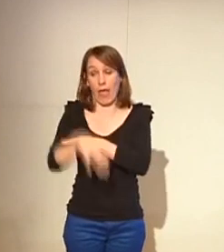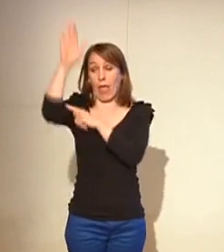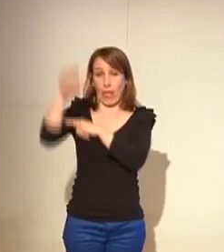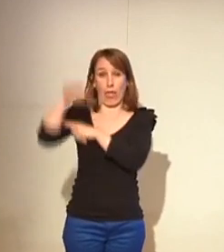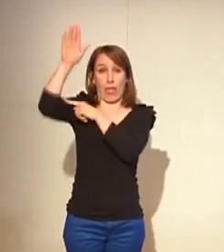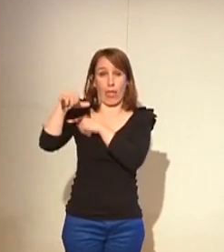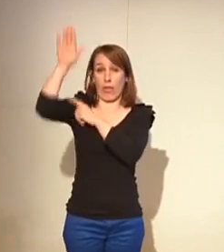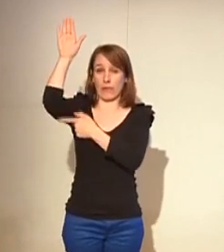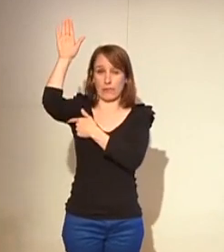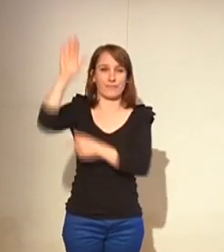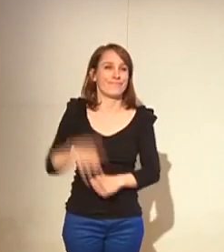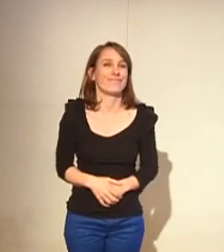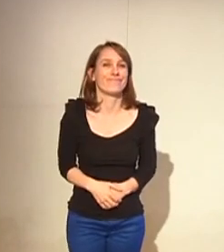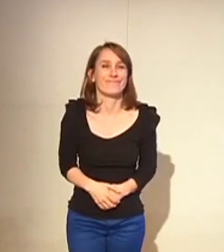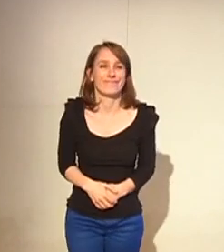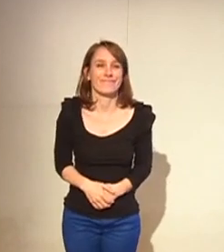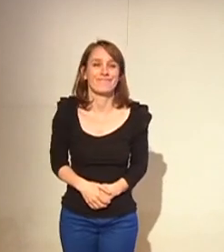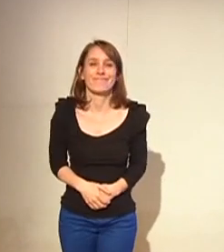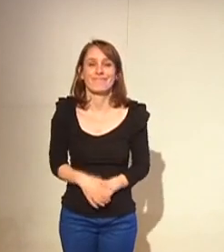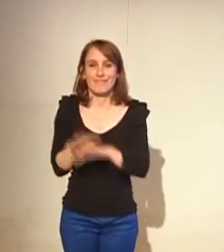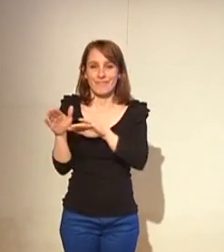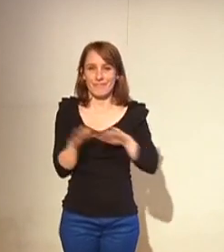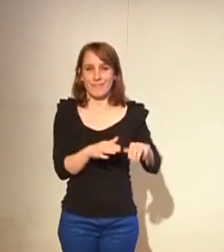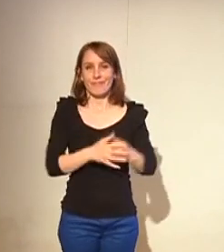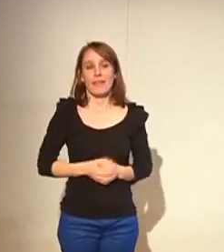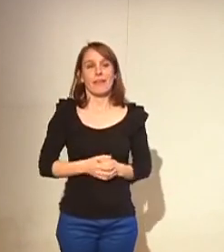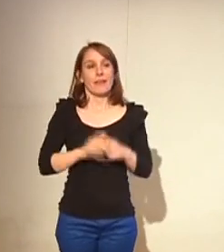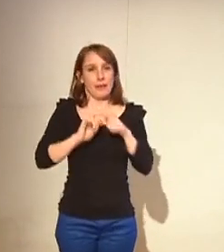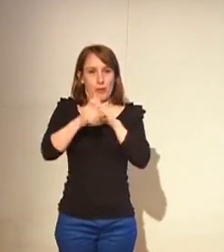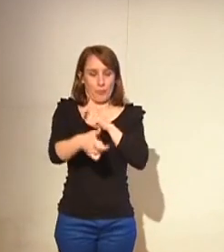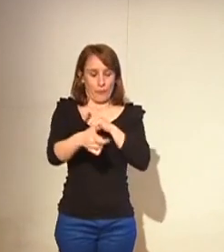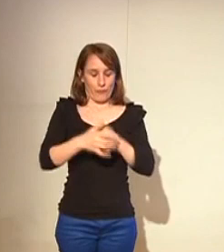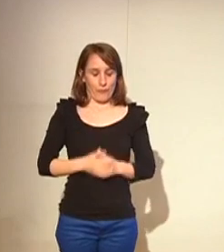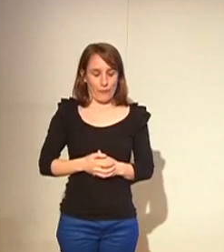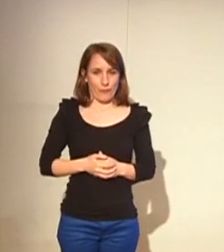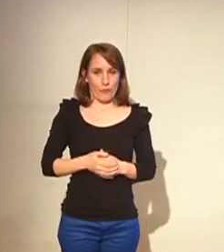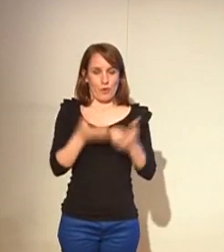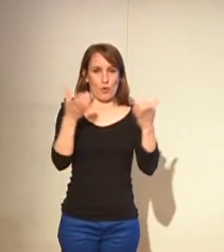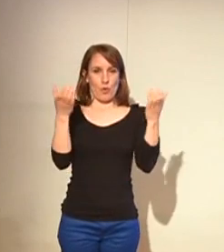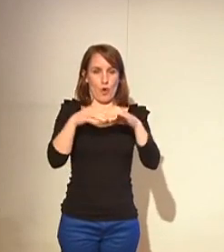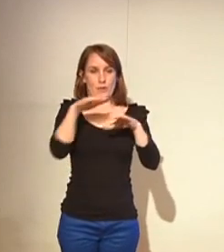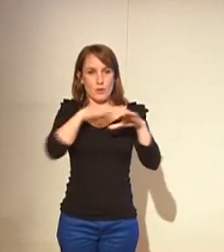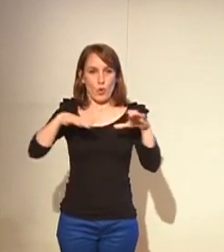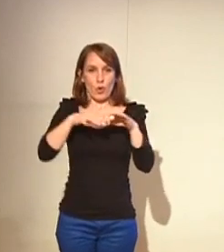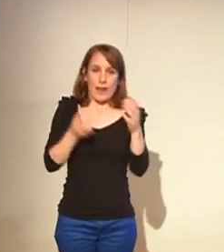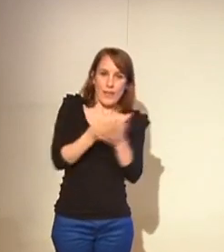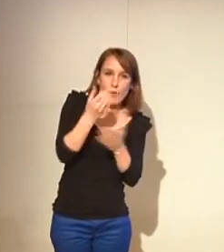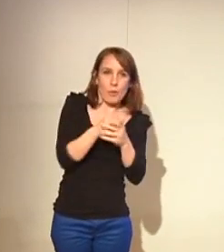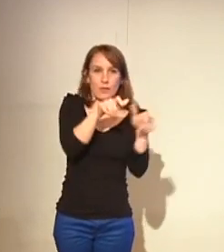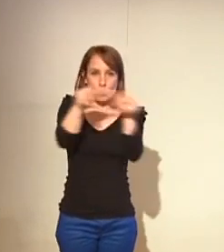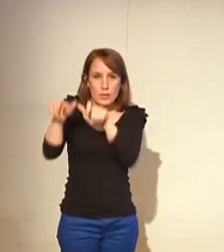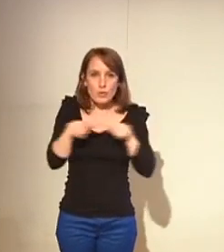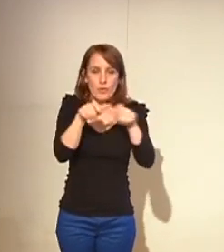d'ITE nous passons à la désignation au à la commission locale d'information et de surveillance de l'usine